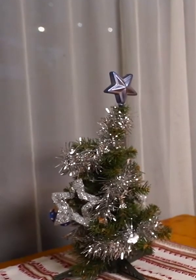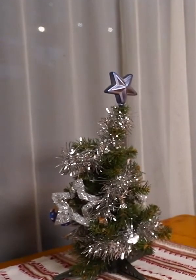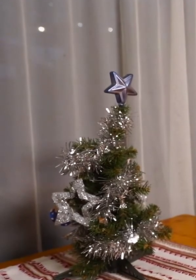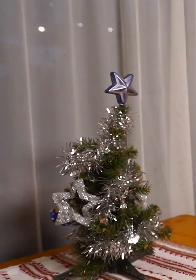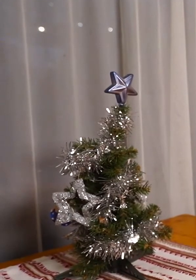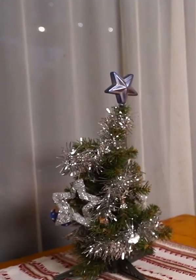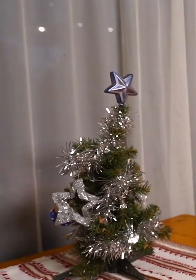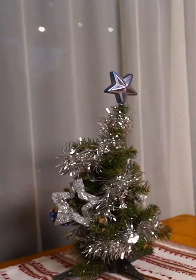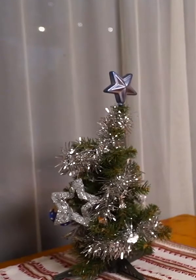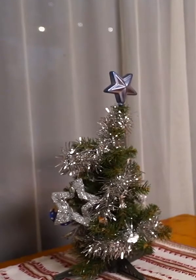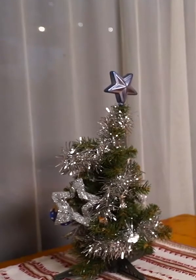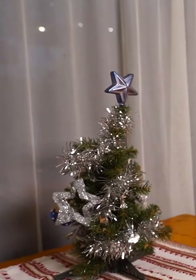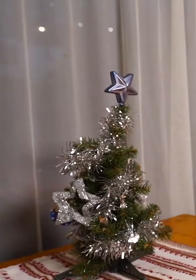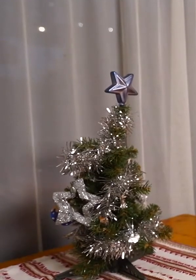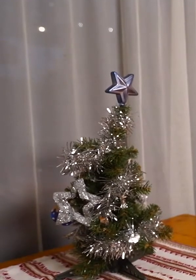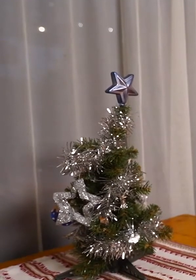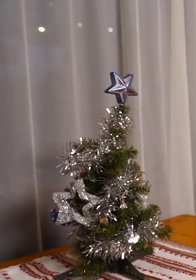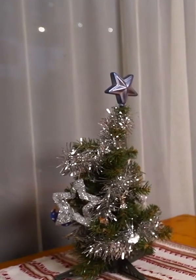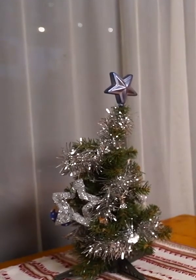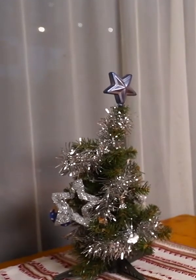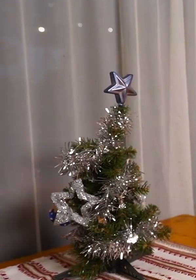Навчив основ, тому я з дитинства готую.